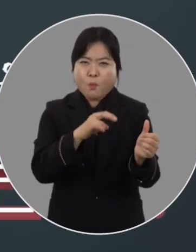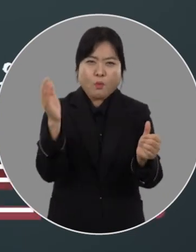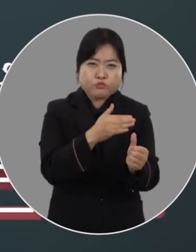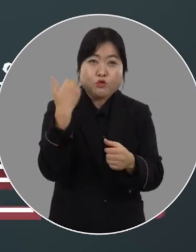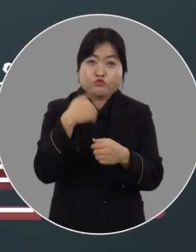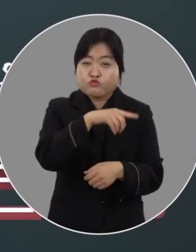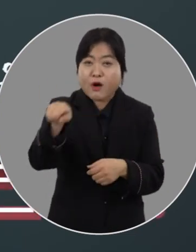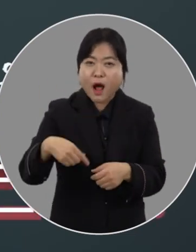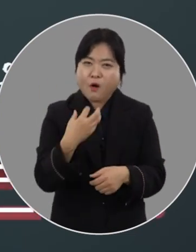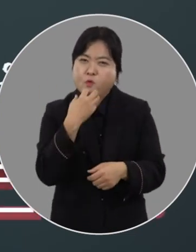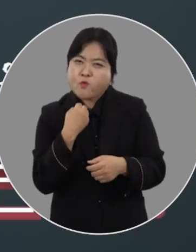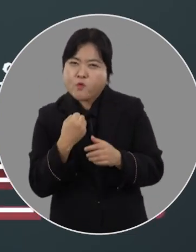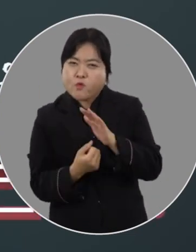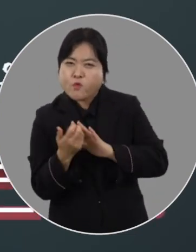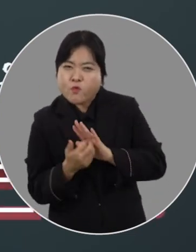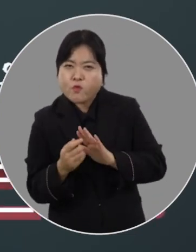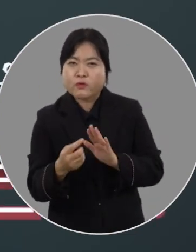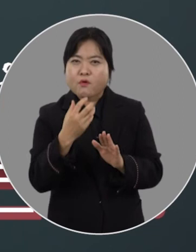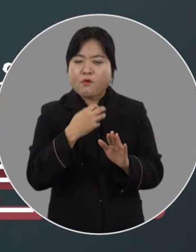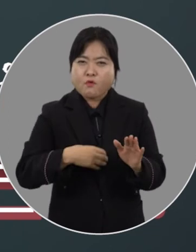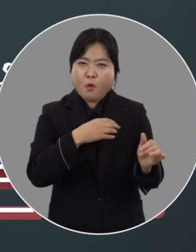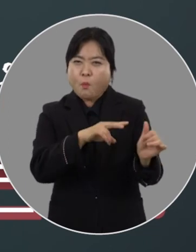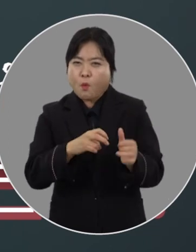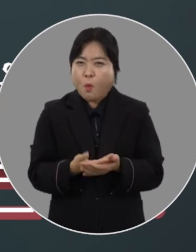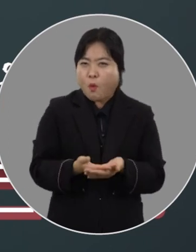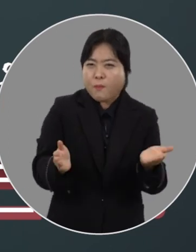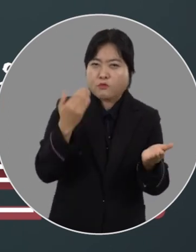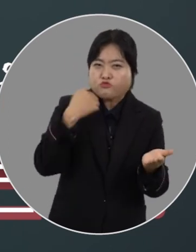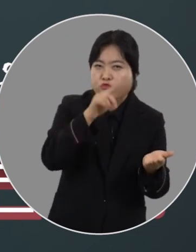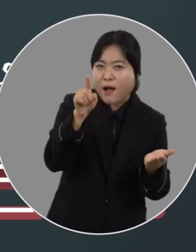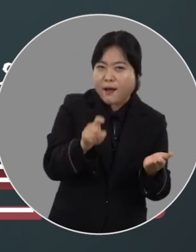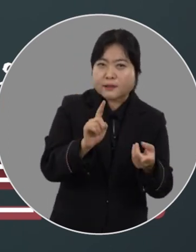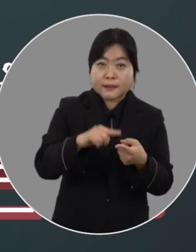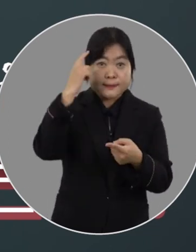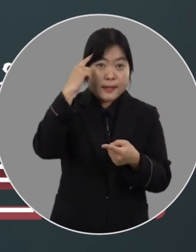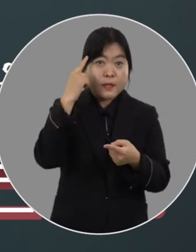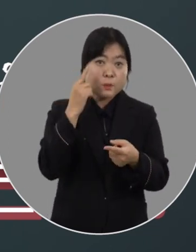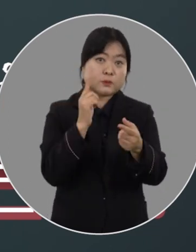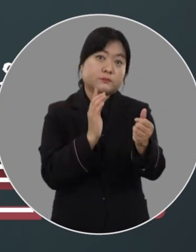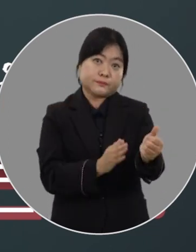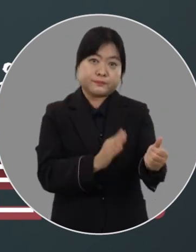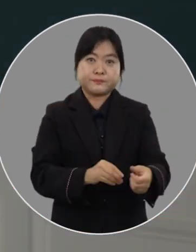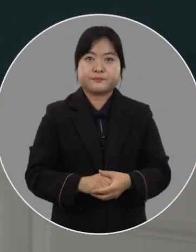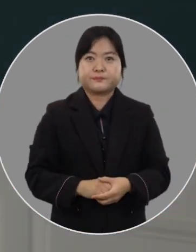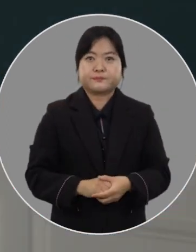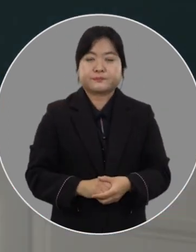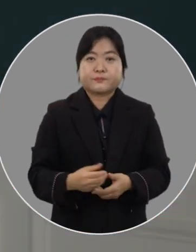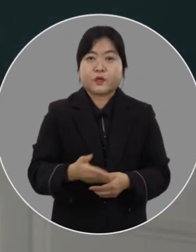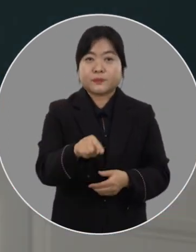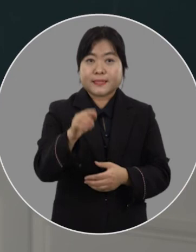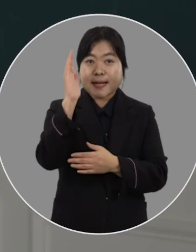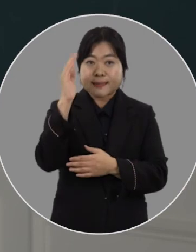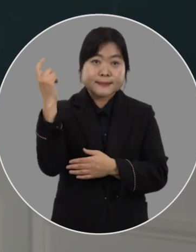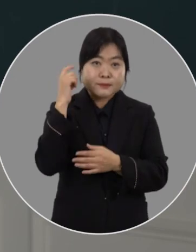혐오로부터 누가 이득을 취하면서 이 혐오를 공급하고 있는지를 꼭 한번 생각해 보셨으면 좋겠습니다.